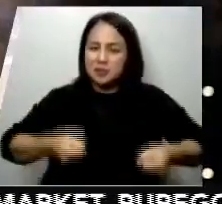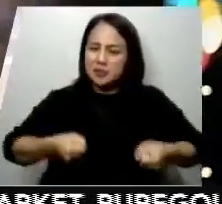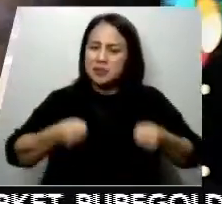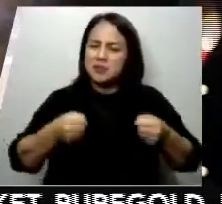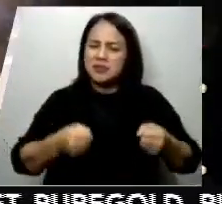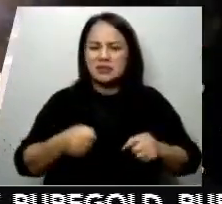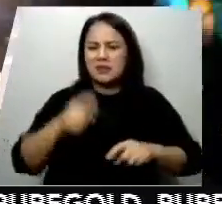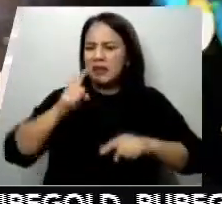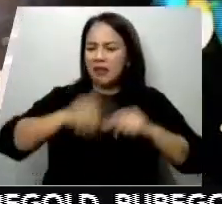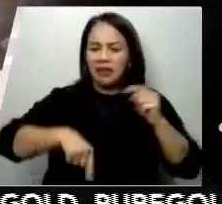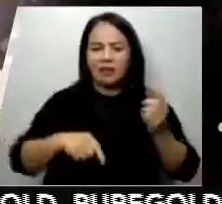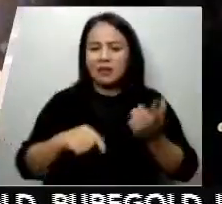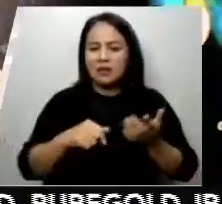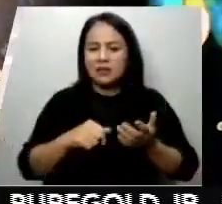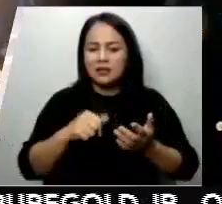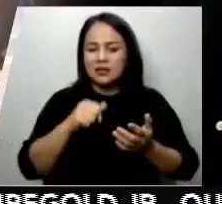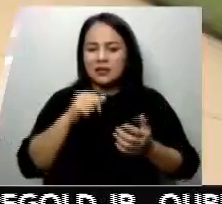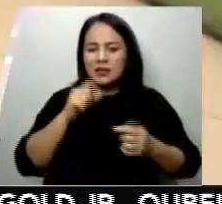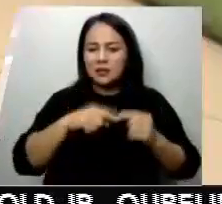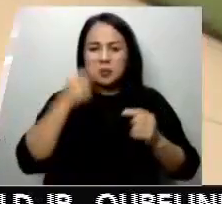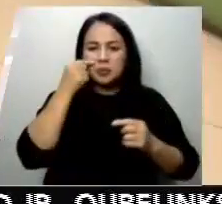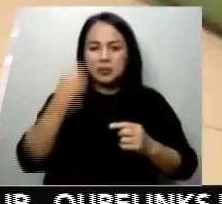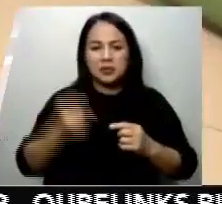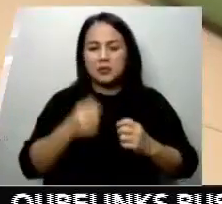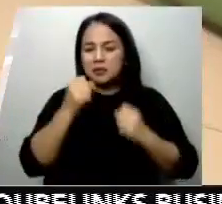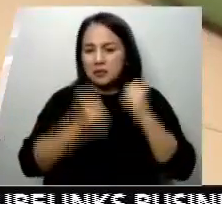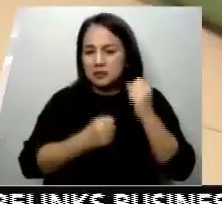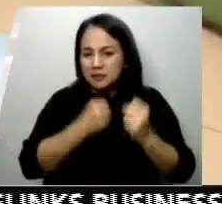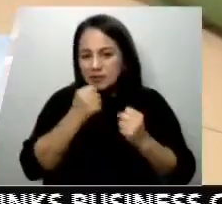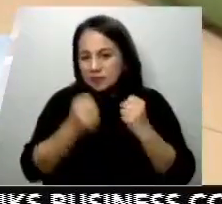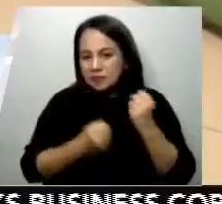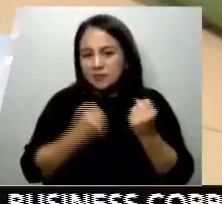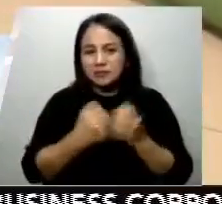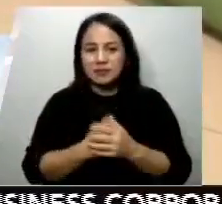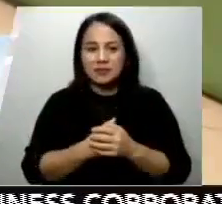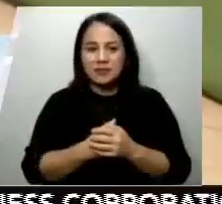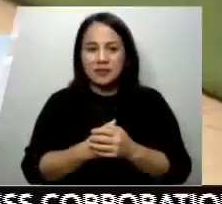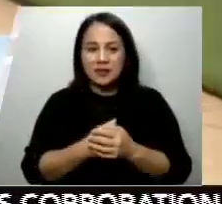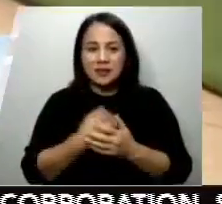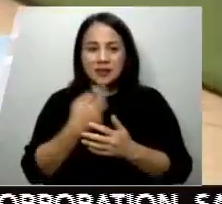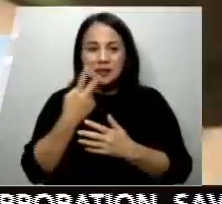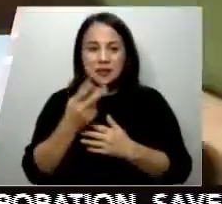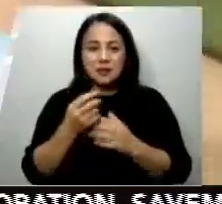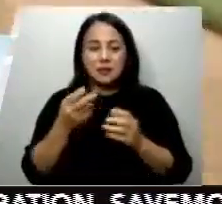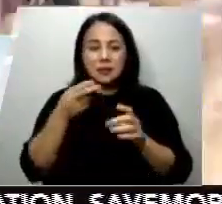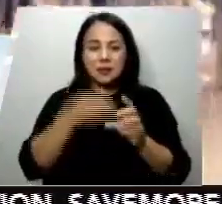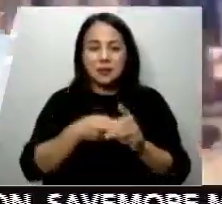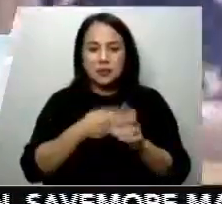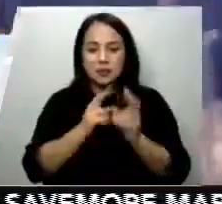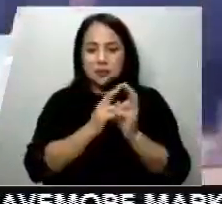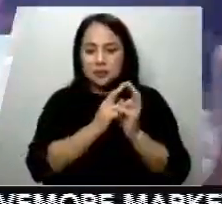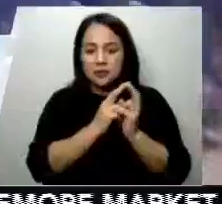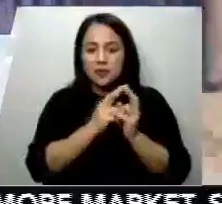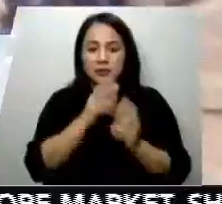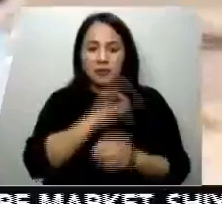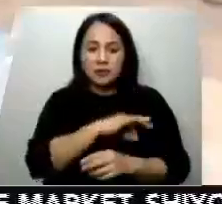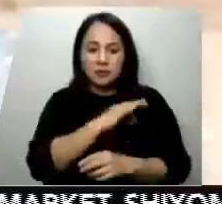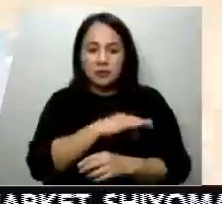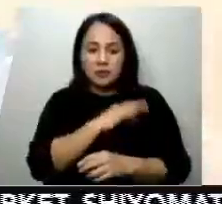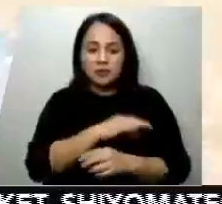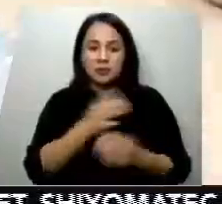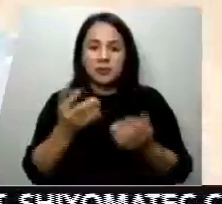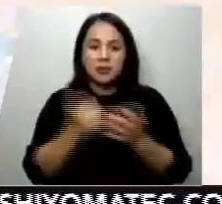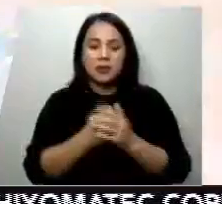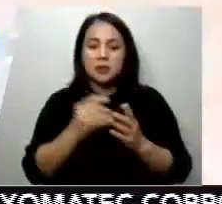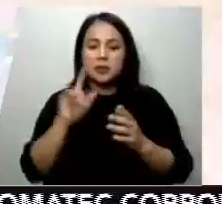like, imposible yun kaayo. Like, miso yun kaayo. Lima pa lang sila sa 25 target beneficiaries na unang nabigyan ng